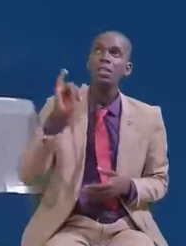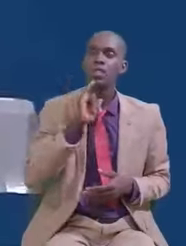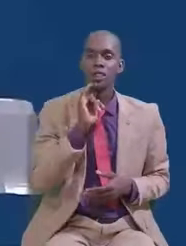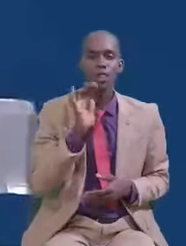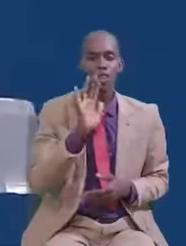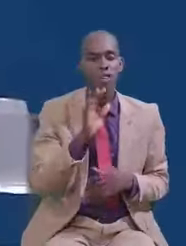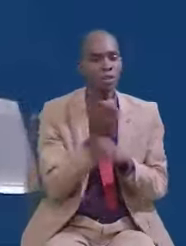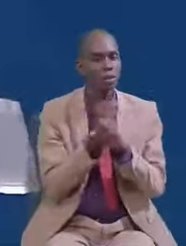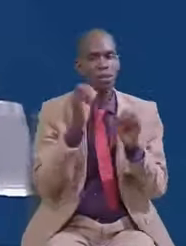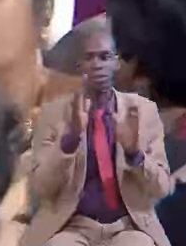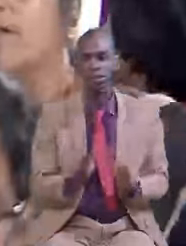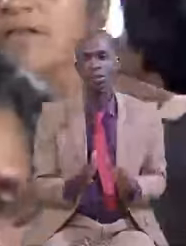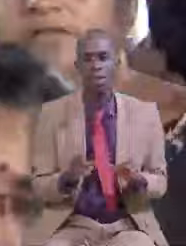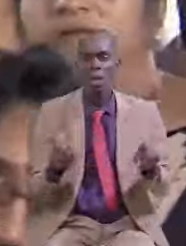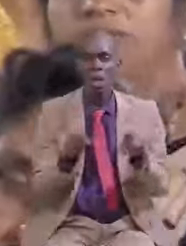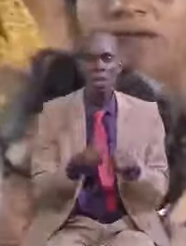comme vous croyez